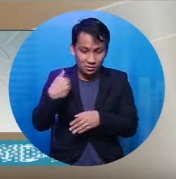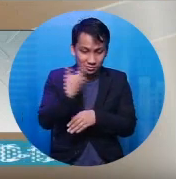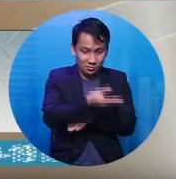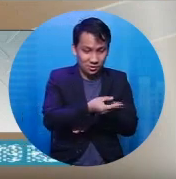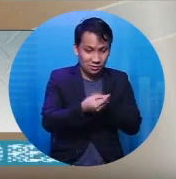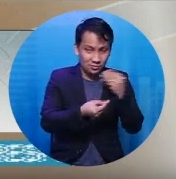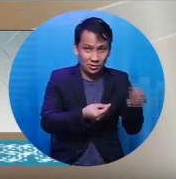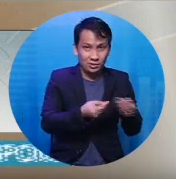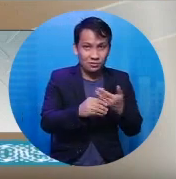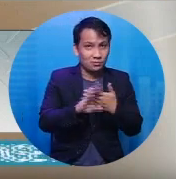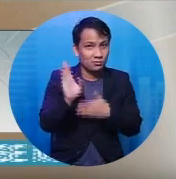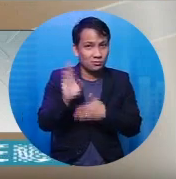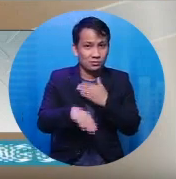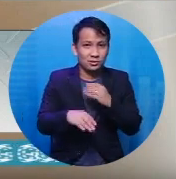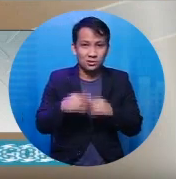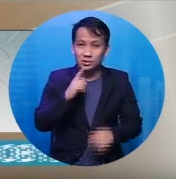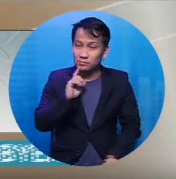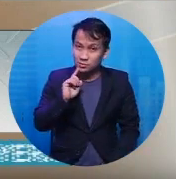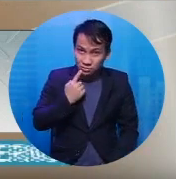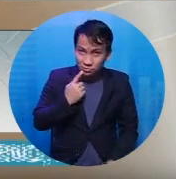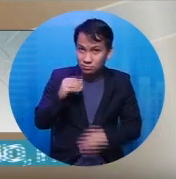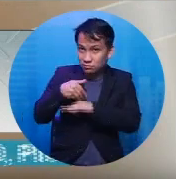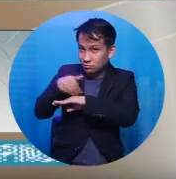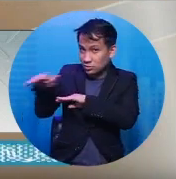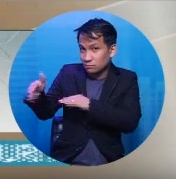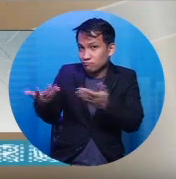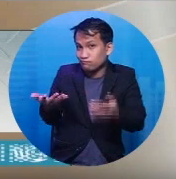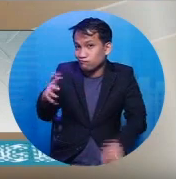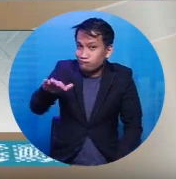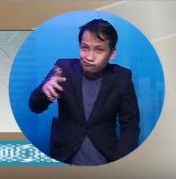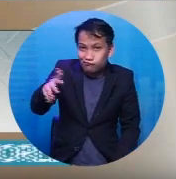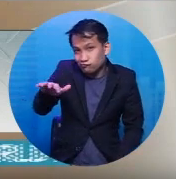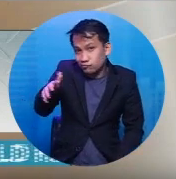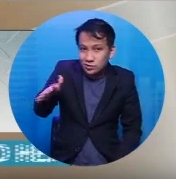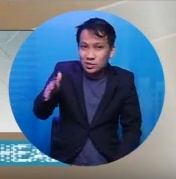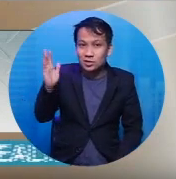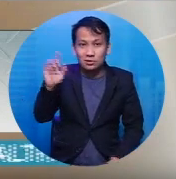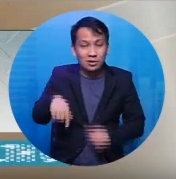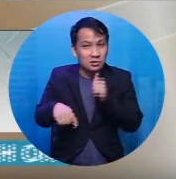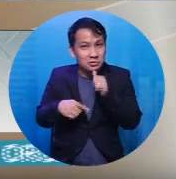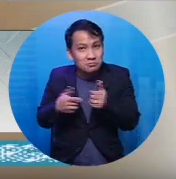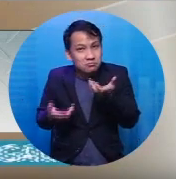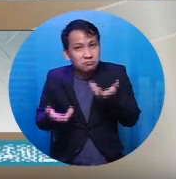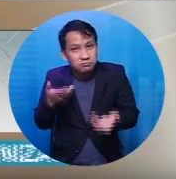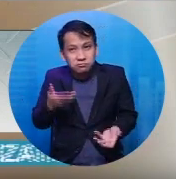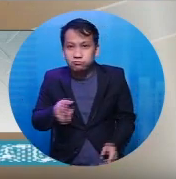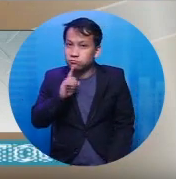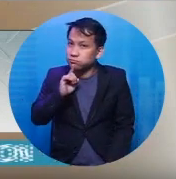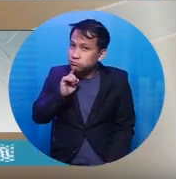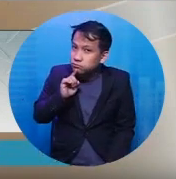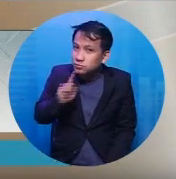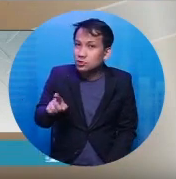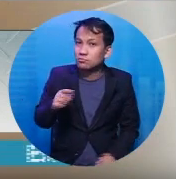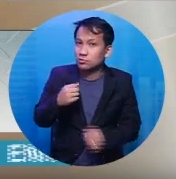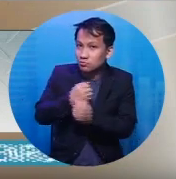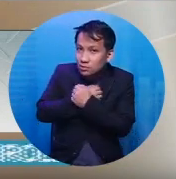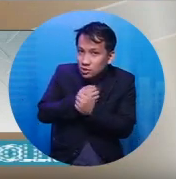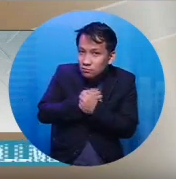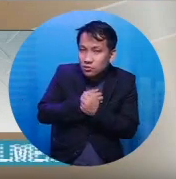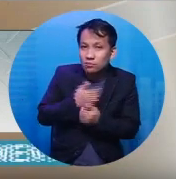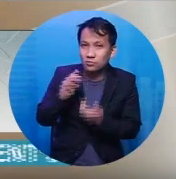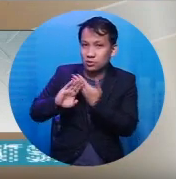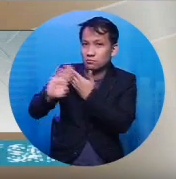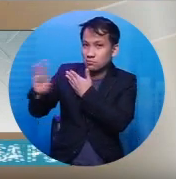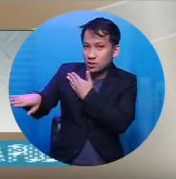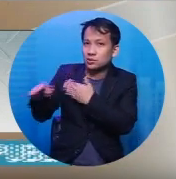ma'am. Kasi hindi ka naman pala seryoso sa kanya in the first place. Medyo-medyo lang pala. Sorry, ha. Tulad sinabi mo, medyo-medyo lang naman pala yung iyong pag-ibig sa kanya. Pakibalik